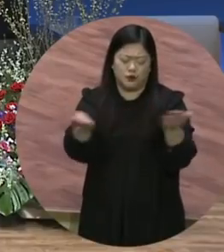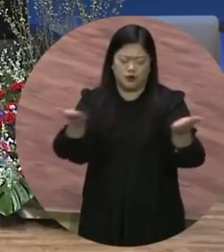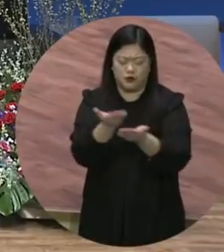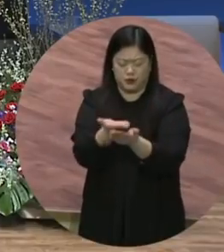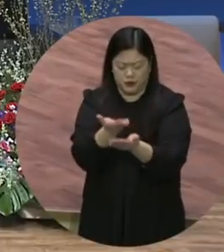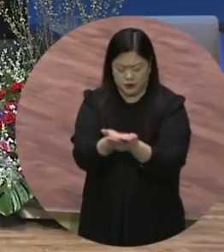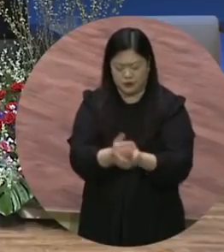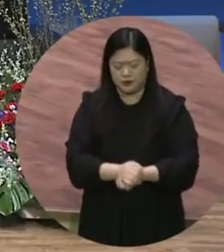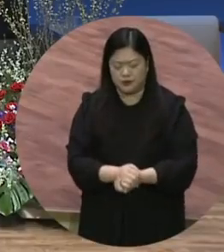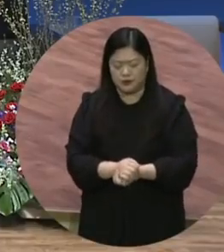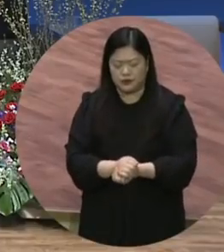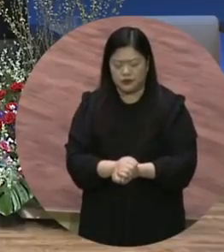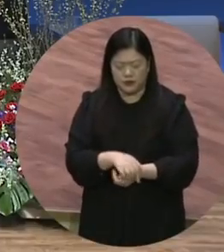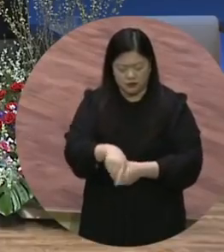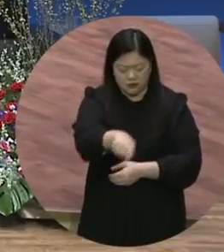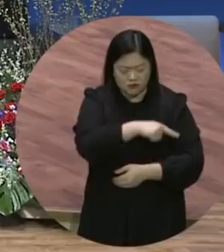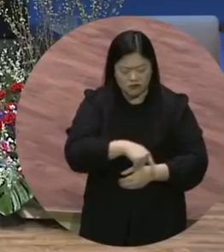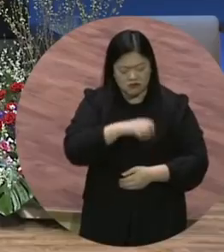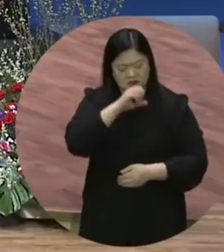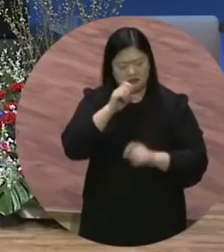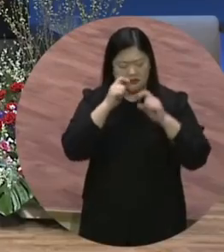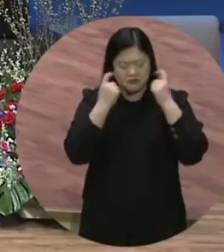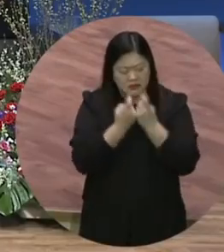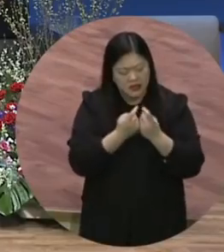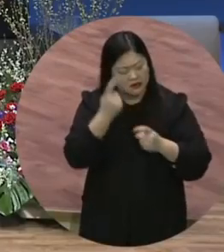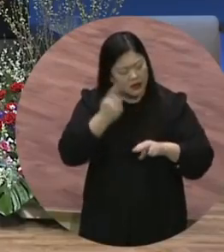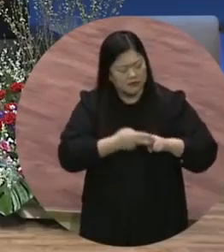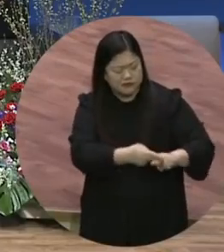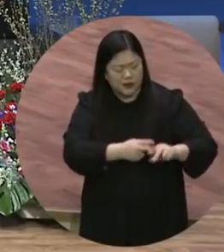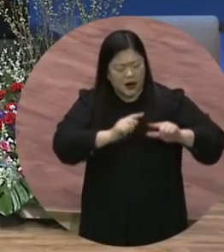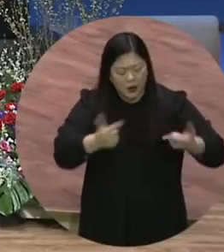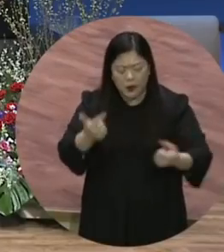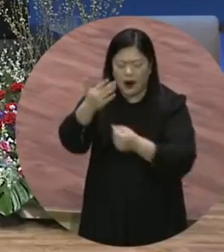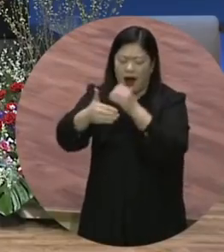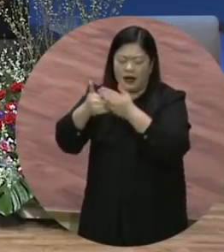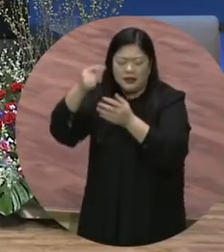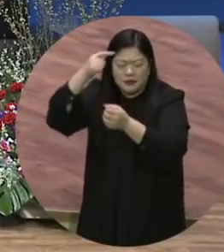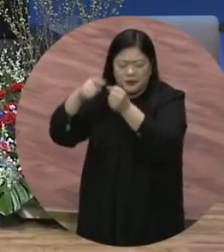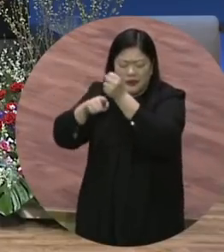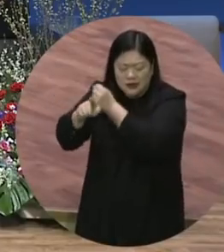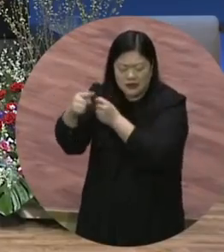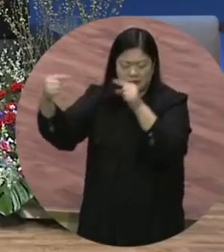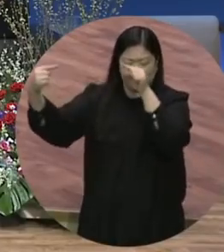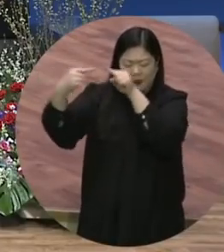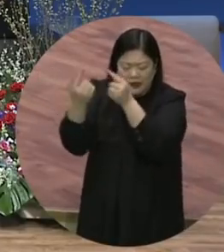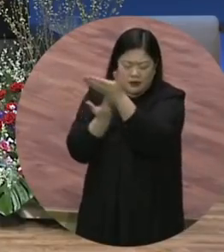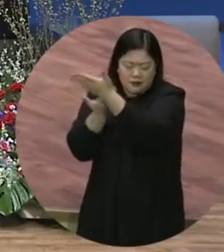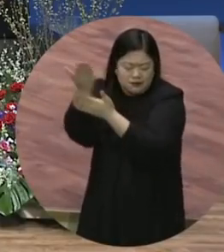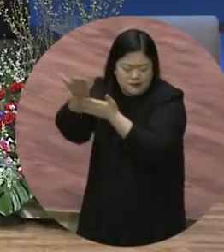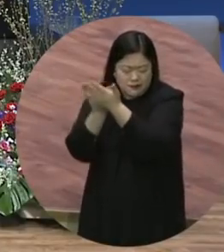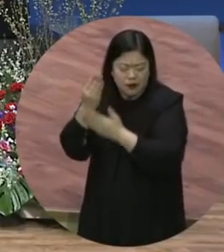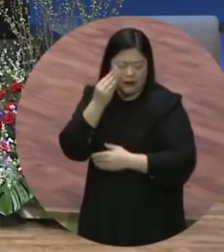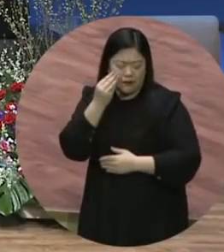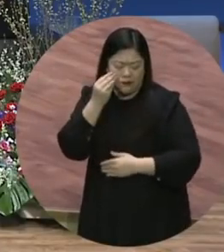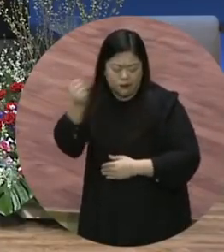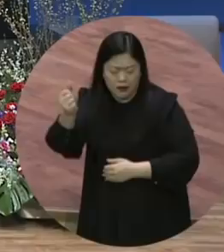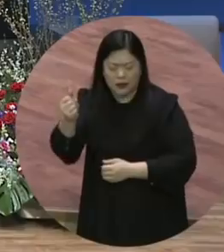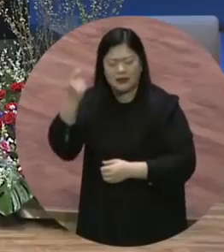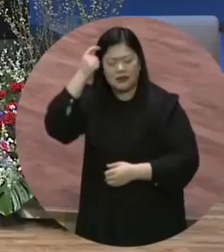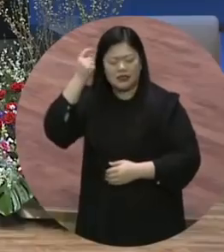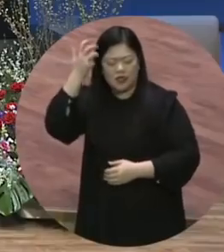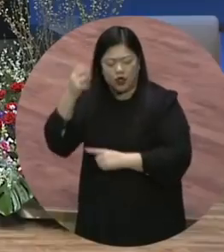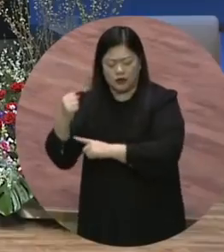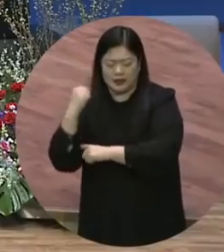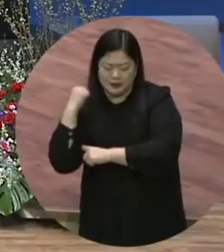산업인들이 무엇보다 하나님과 영적으로 완전 소통할 수 있도록 인도해 주옵시고 하나님 마음에 합한 자로서 영성과 전문성을 이루어 우리 생업 현장에